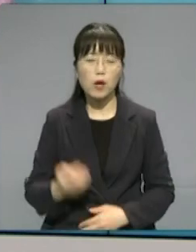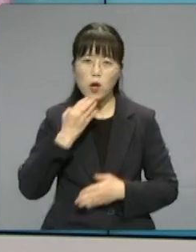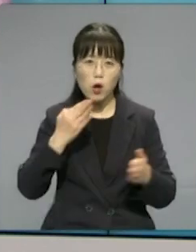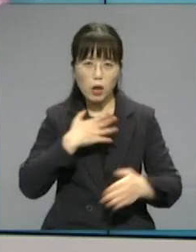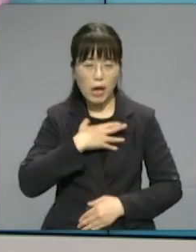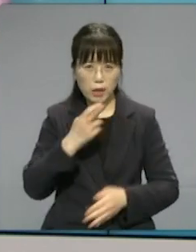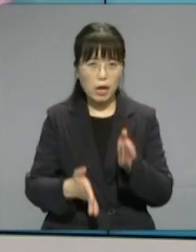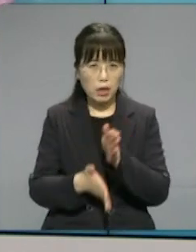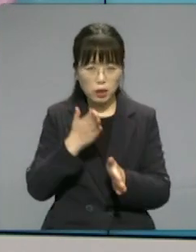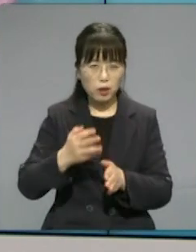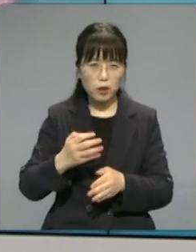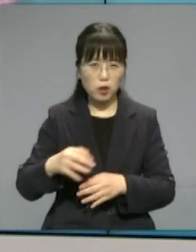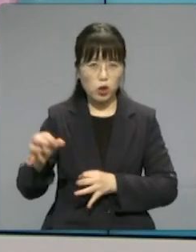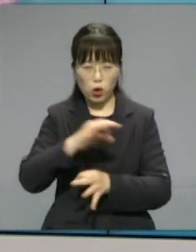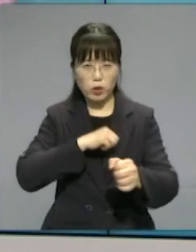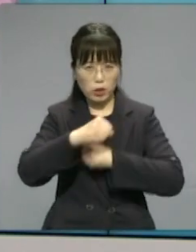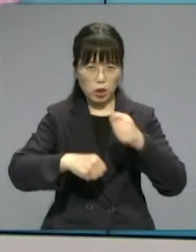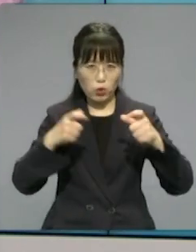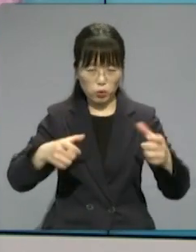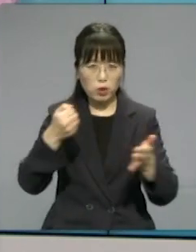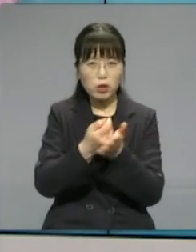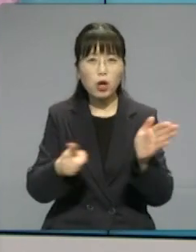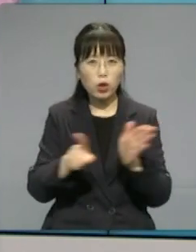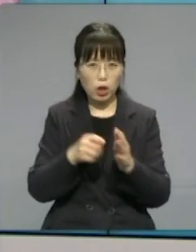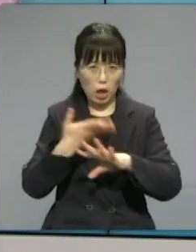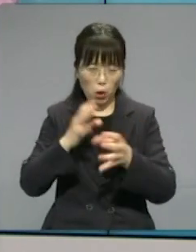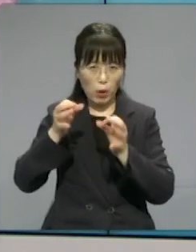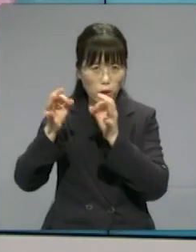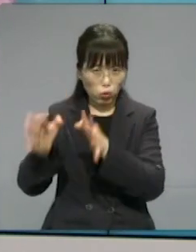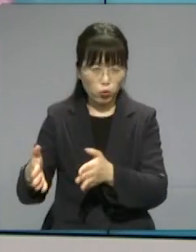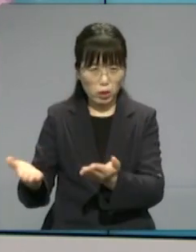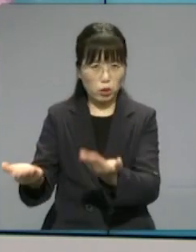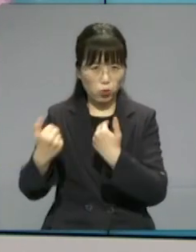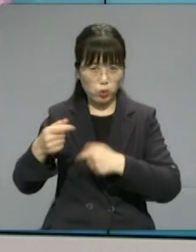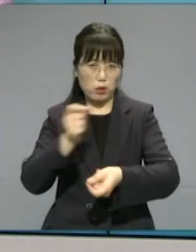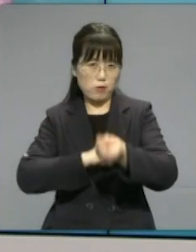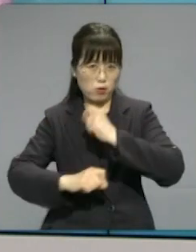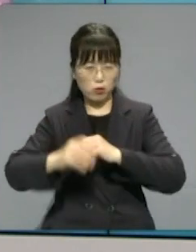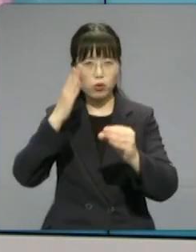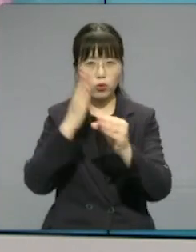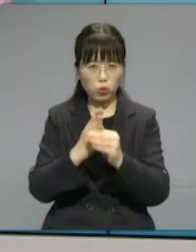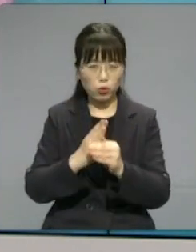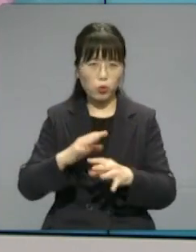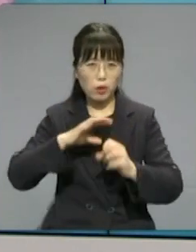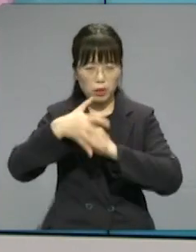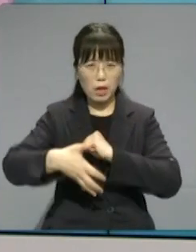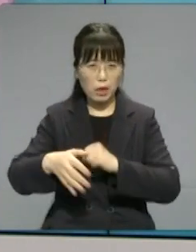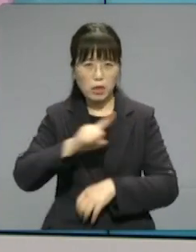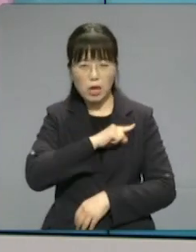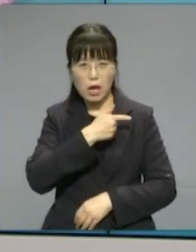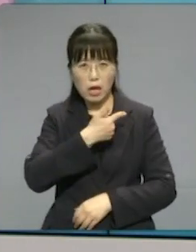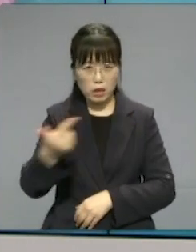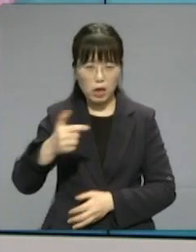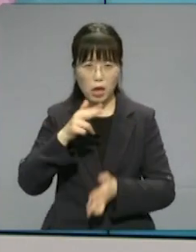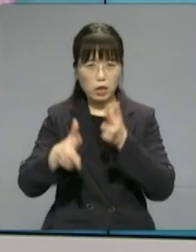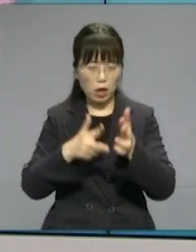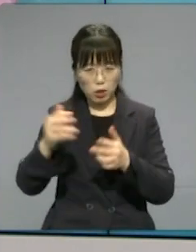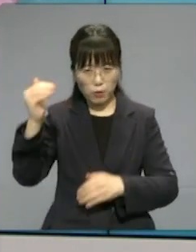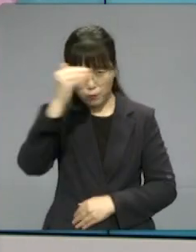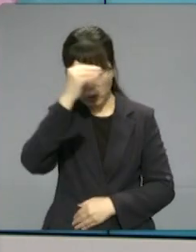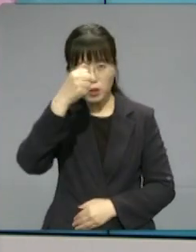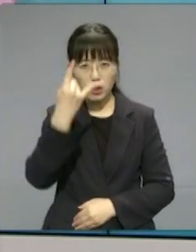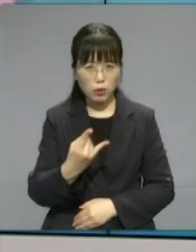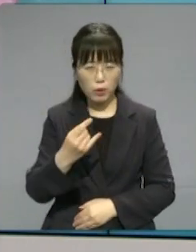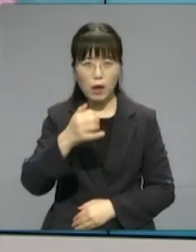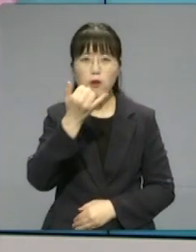경기도 안산시가 경제자유구역 지정을 위해 해외 투자 유치에 적극적인데요. 세계 최대 산업기술 전시회인